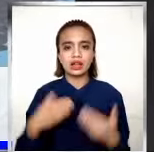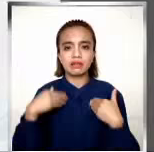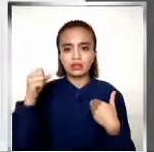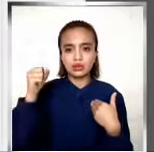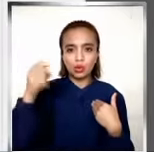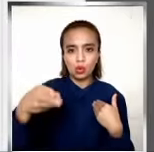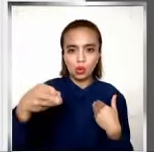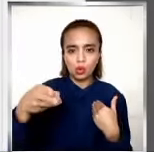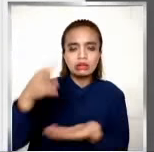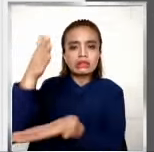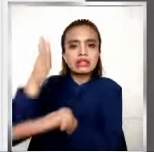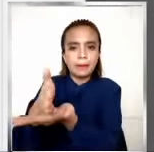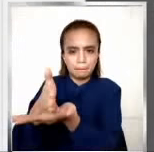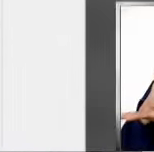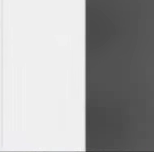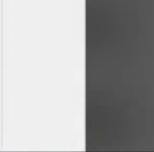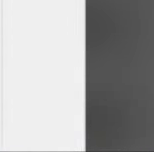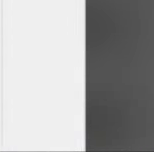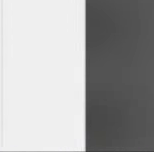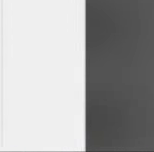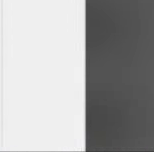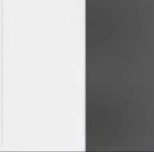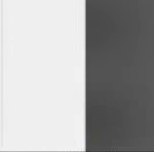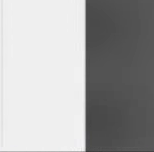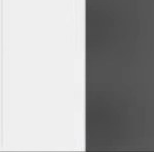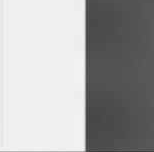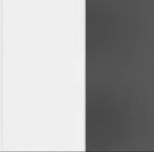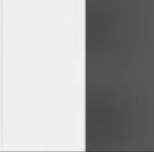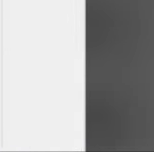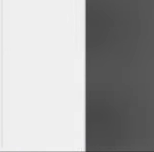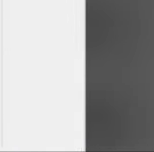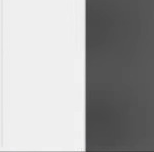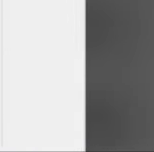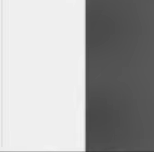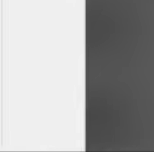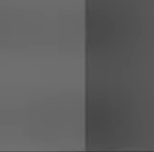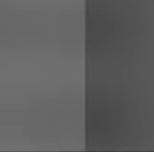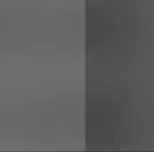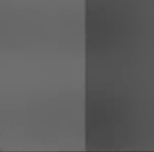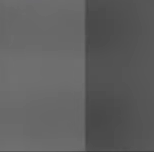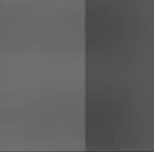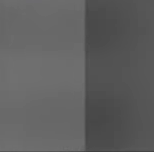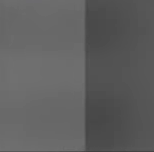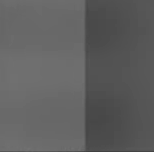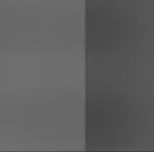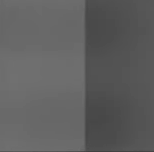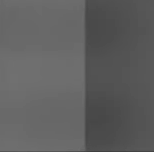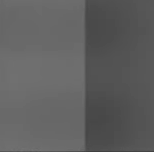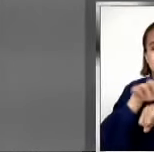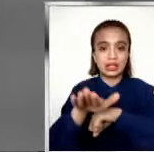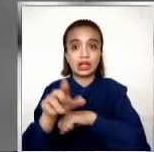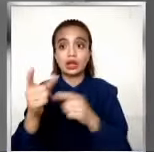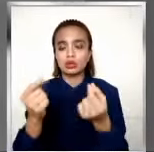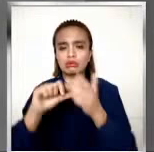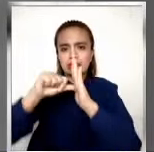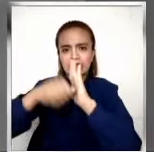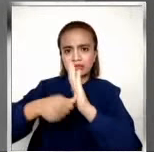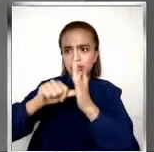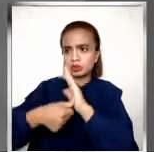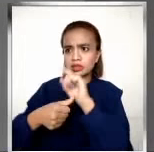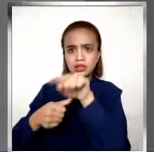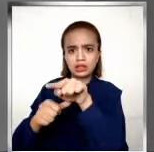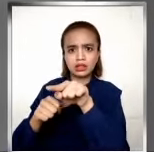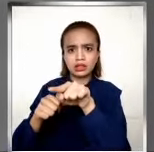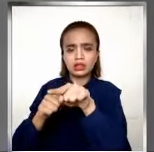ng bus. Sa text na ipinadala ng Metrolink Bus Corporation sa sumbungan ng bayan, binigyan din nilang hindi raw nila kinukonsente